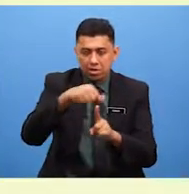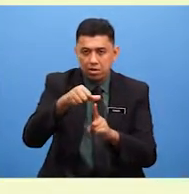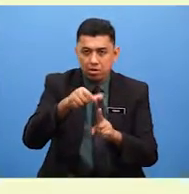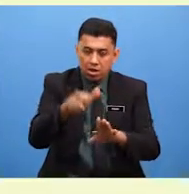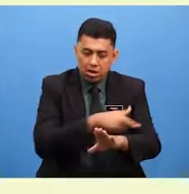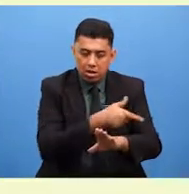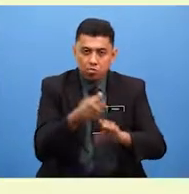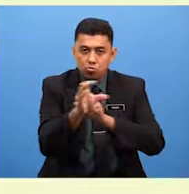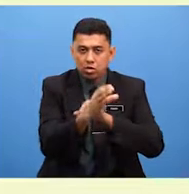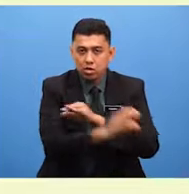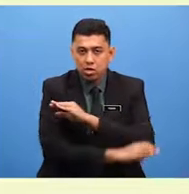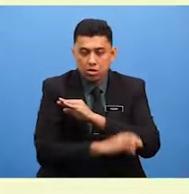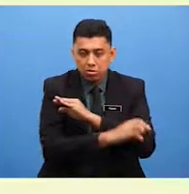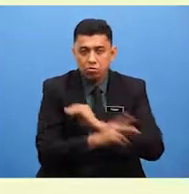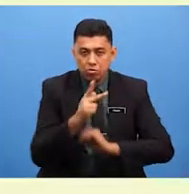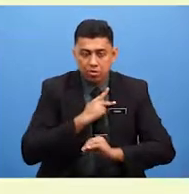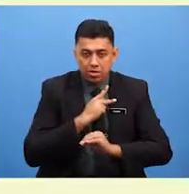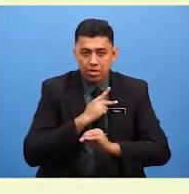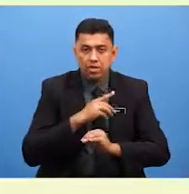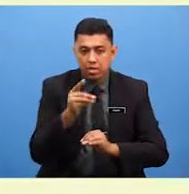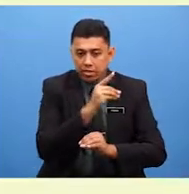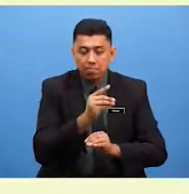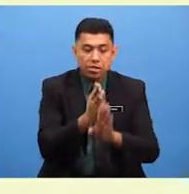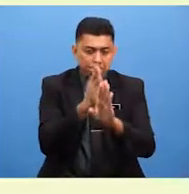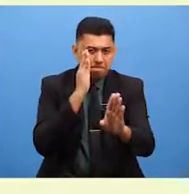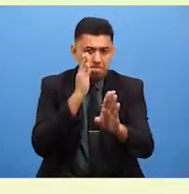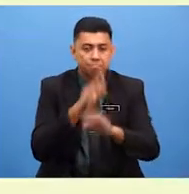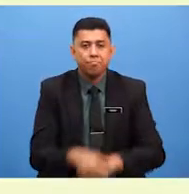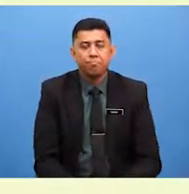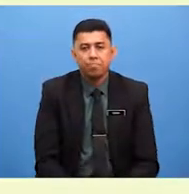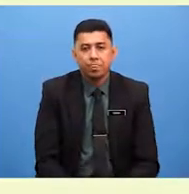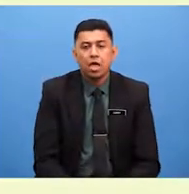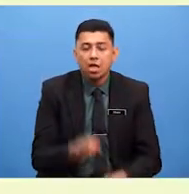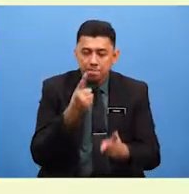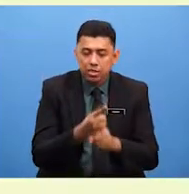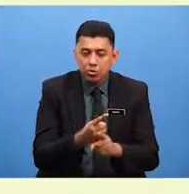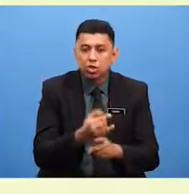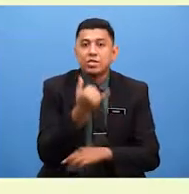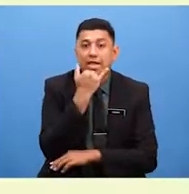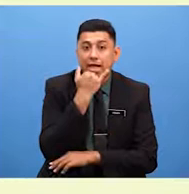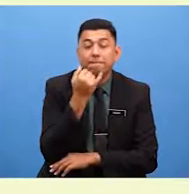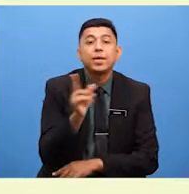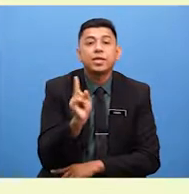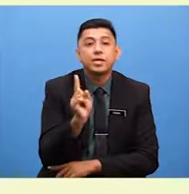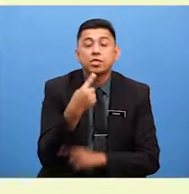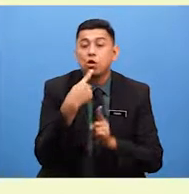Negaraku dinyanyikan semasa perhimpunan. Betul atau